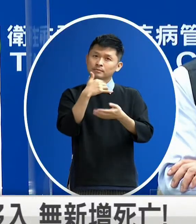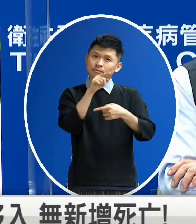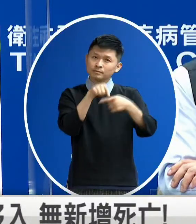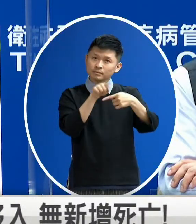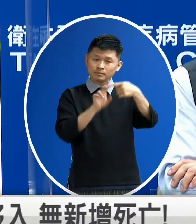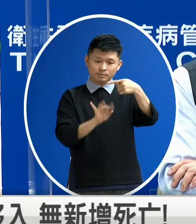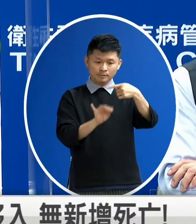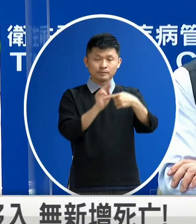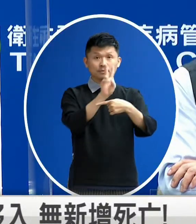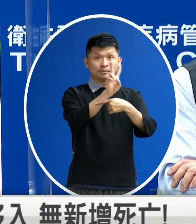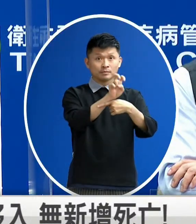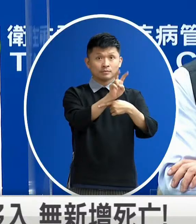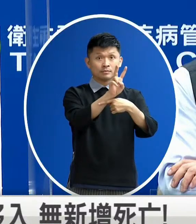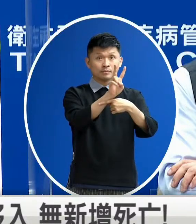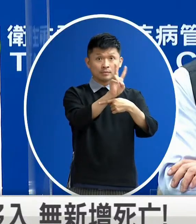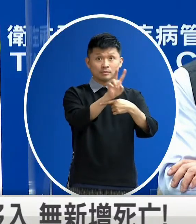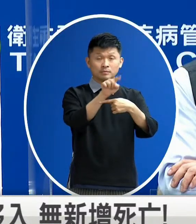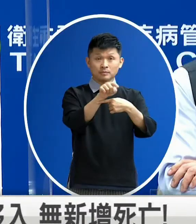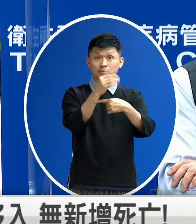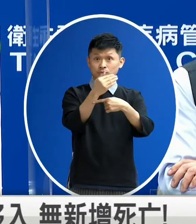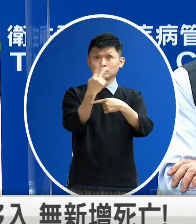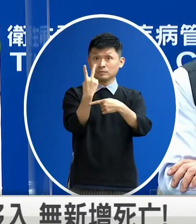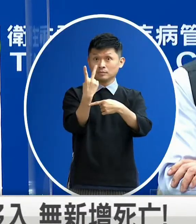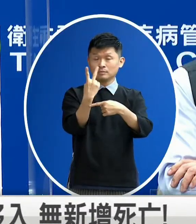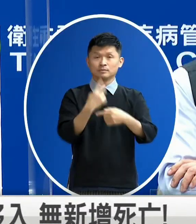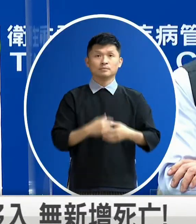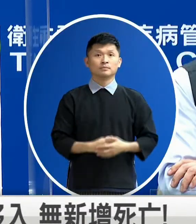是22.92%。